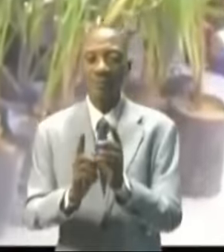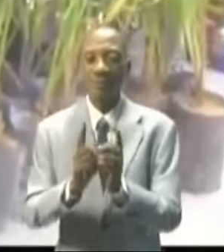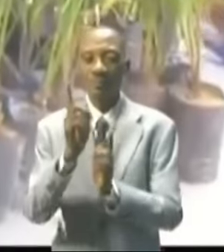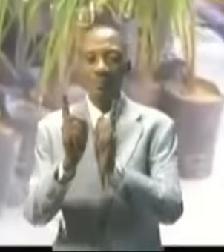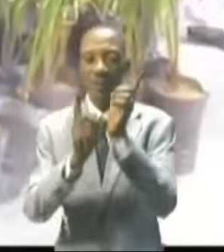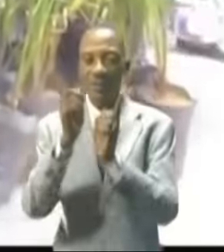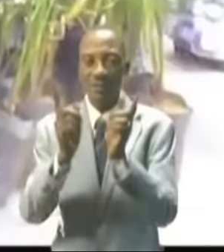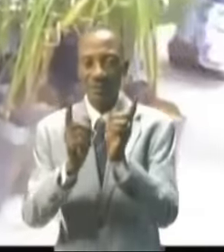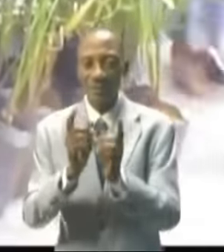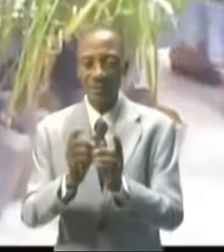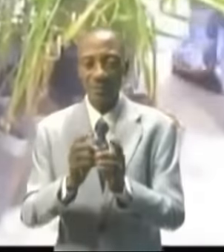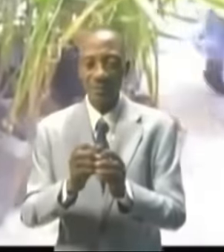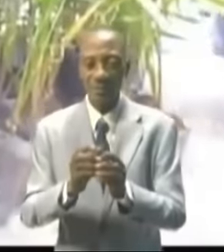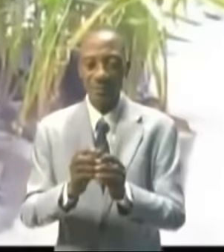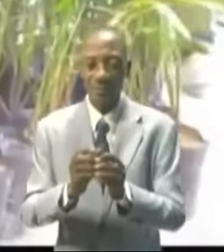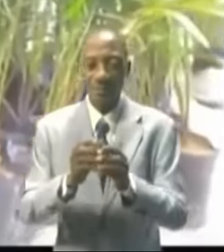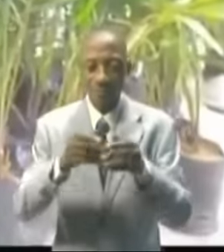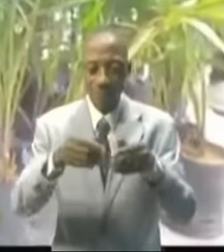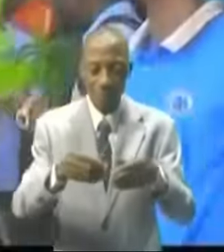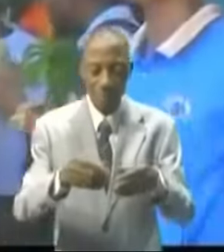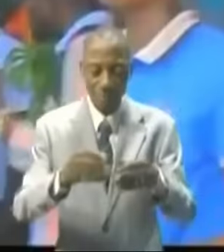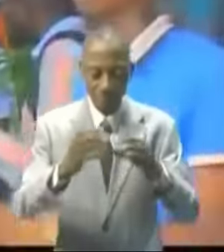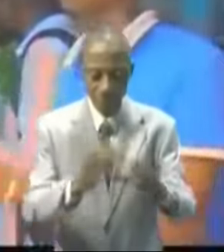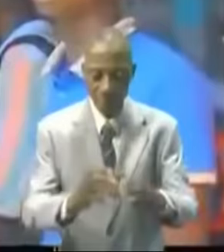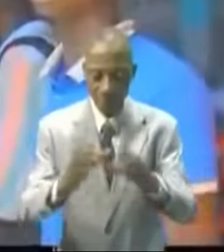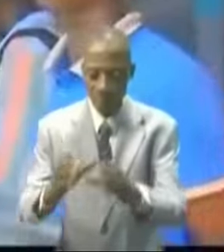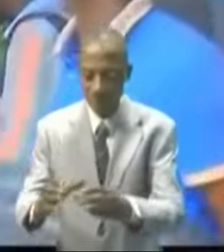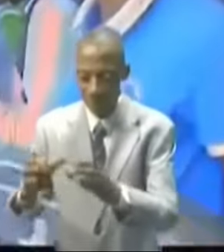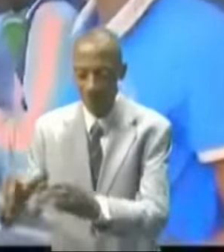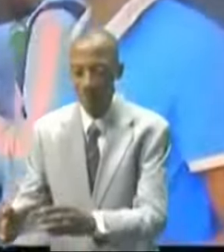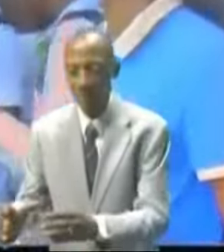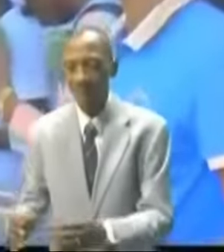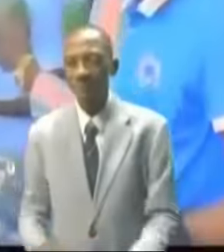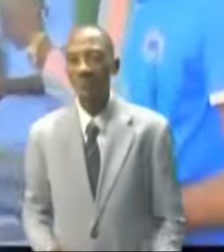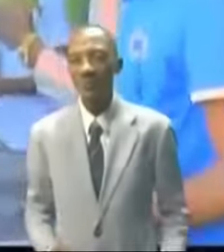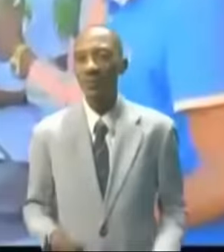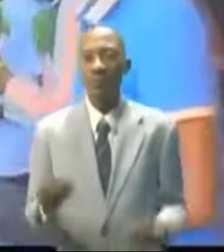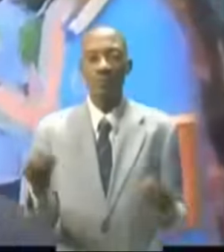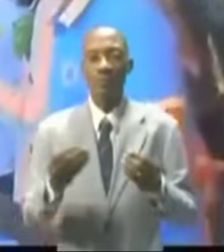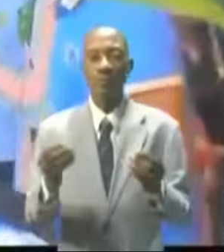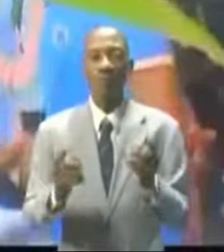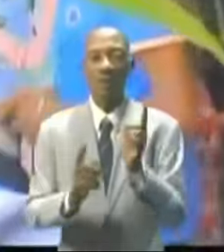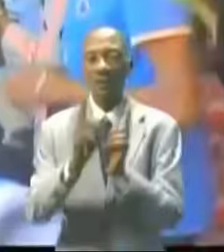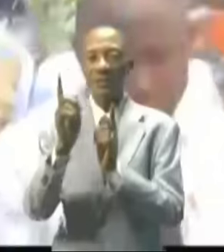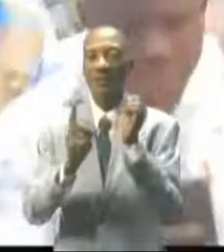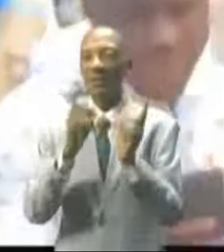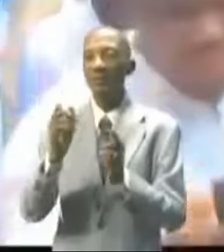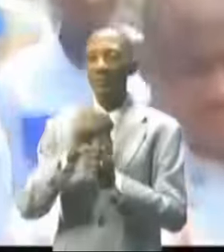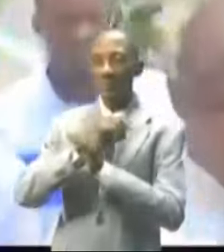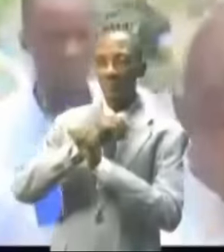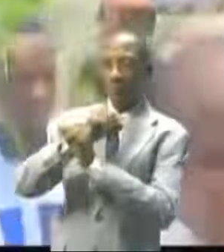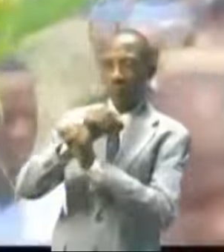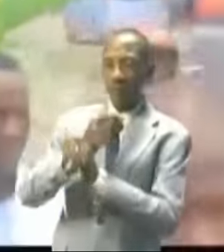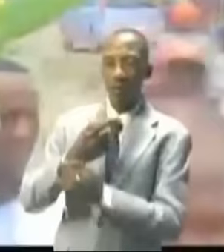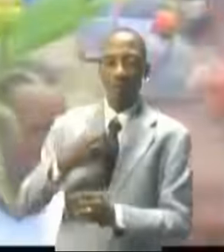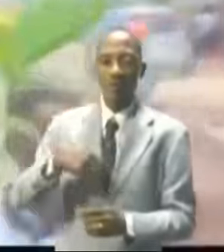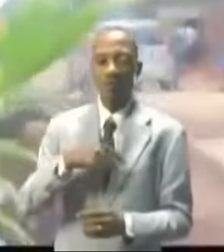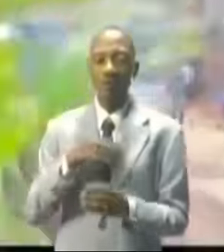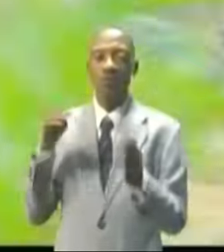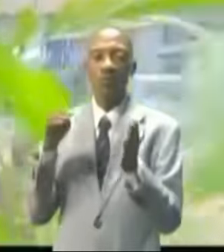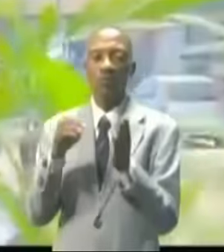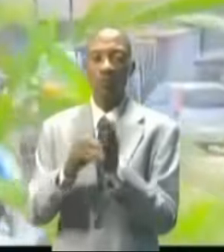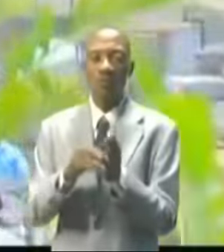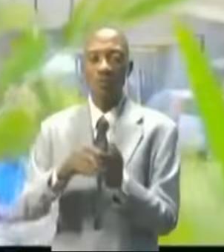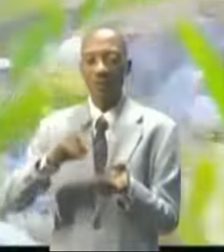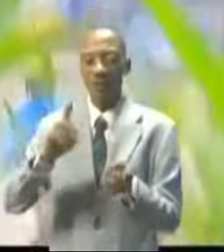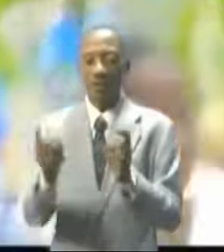de gaz à effet de serre, les changements climatiques et de réduire sensiblement les conséquences des catastrophes naturelles en République démocratique du Congo et